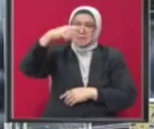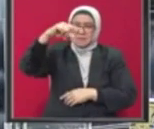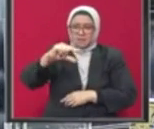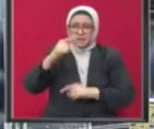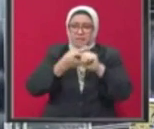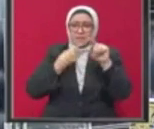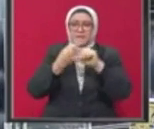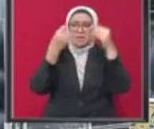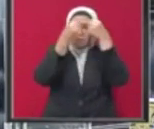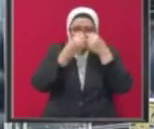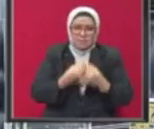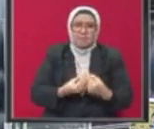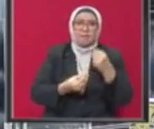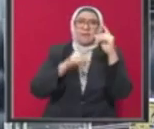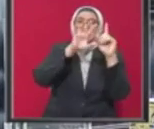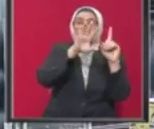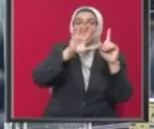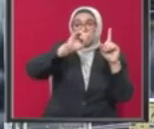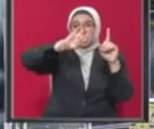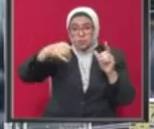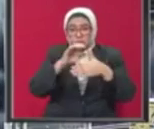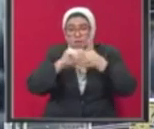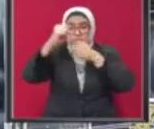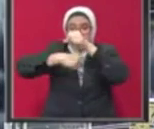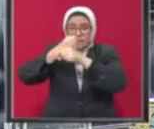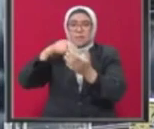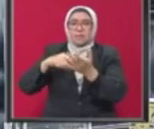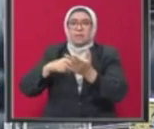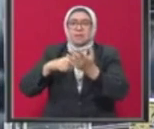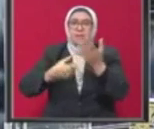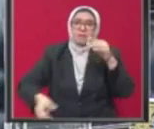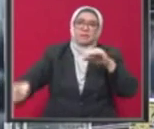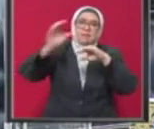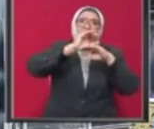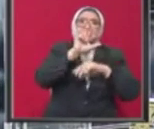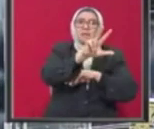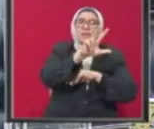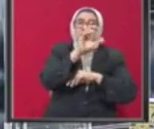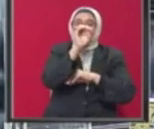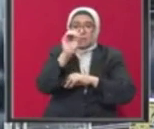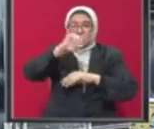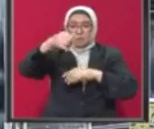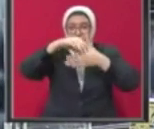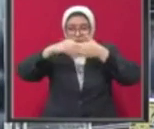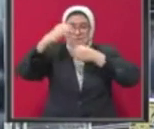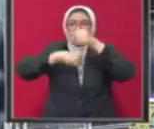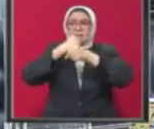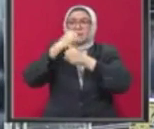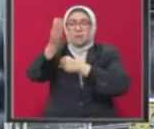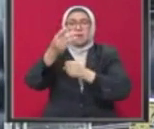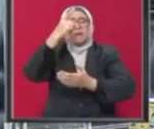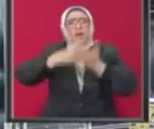daripada 150 juta tahun ini kepada 300 juta ringgit per tahun hadapan. Apakah sebenarnya